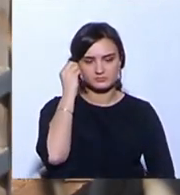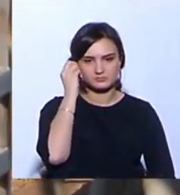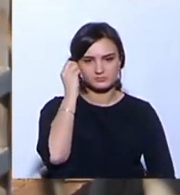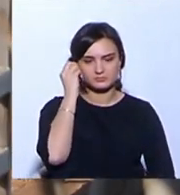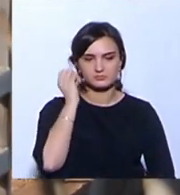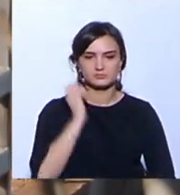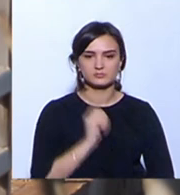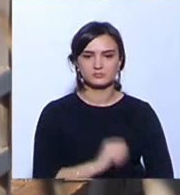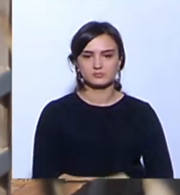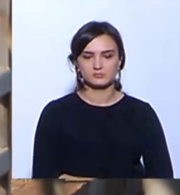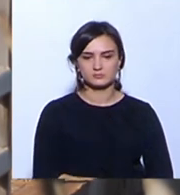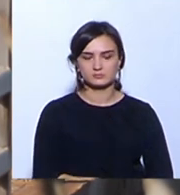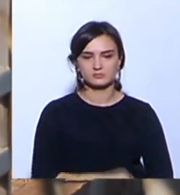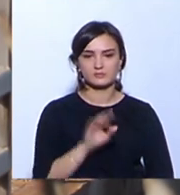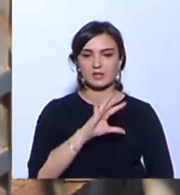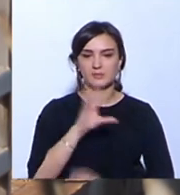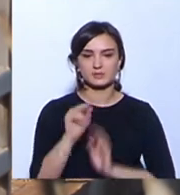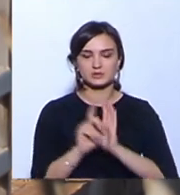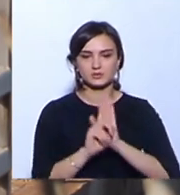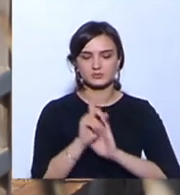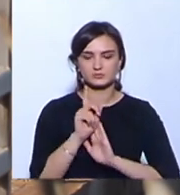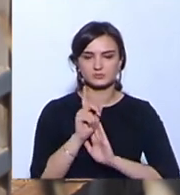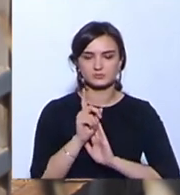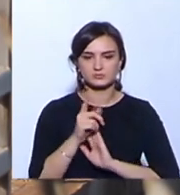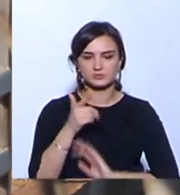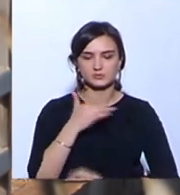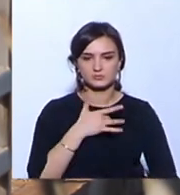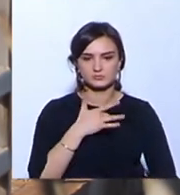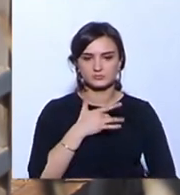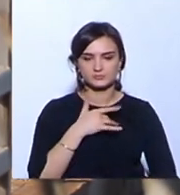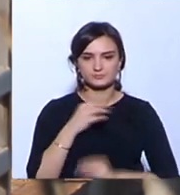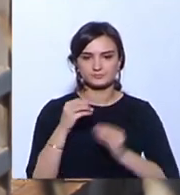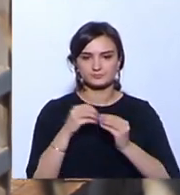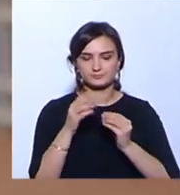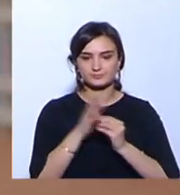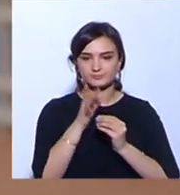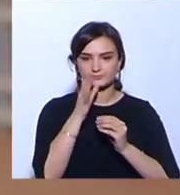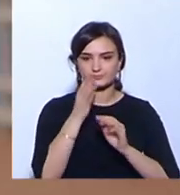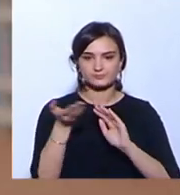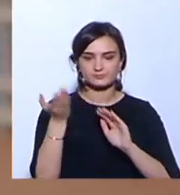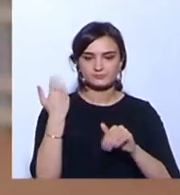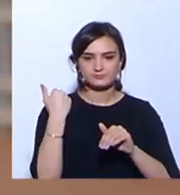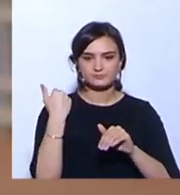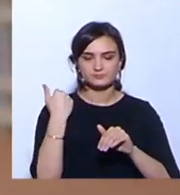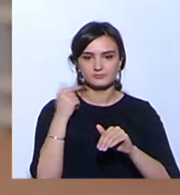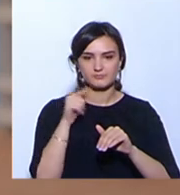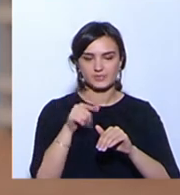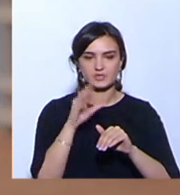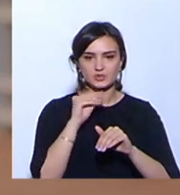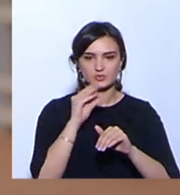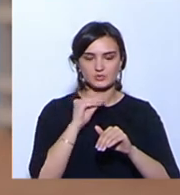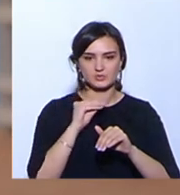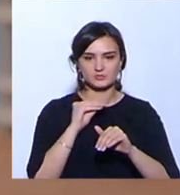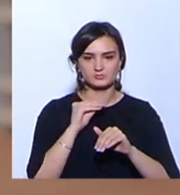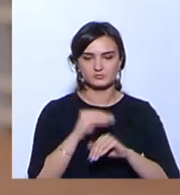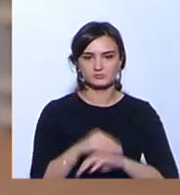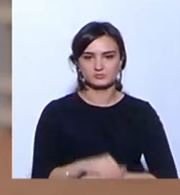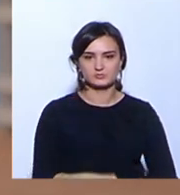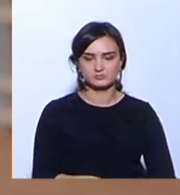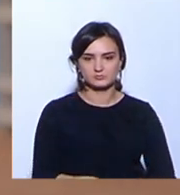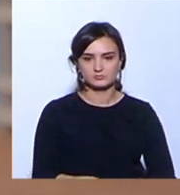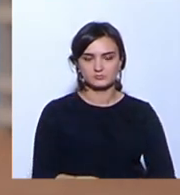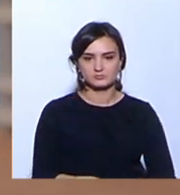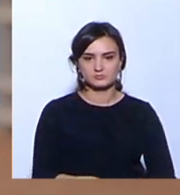აბიოტროფია. ყველაფერი დაიწყო დაახლოებით 15 წლის წინ, ჯერ კიდე მაშინ, როცა